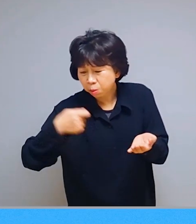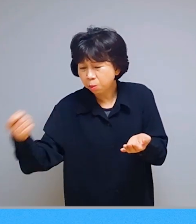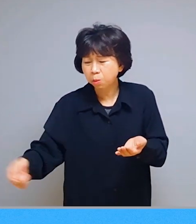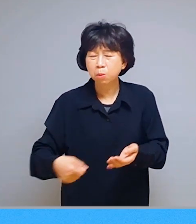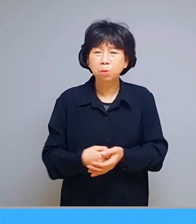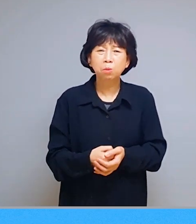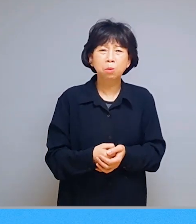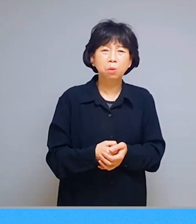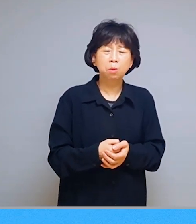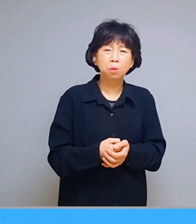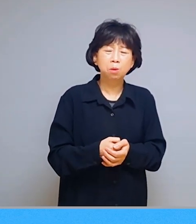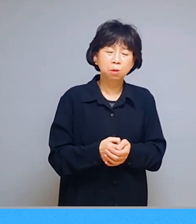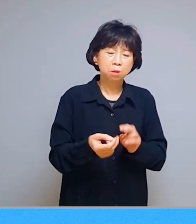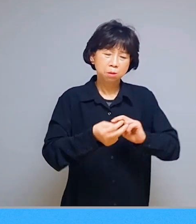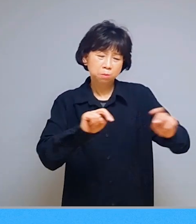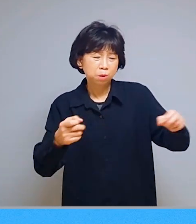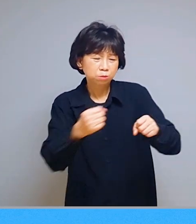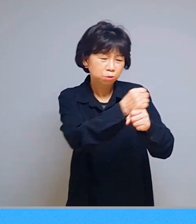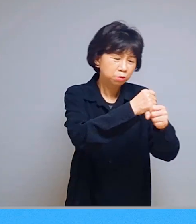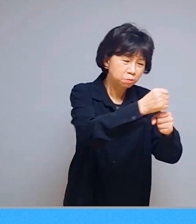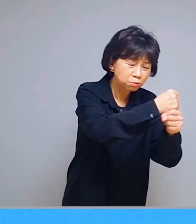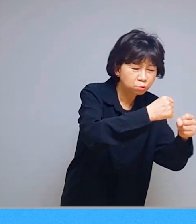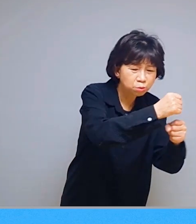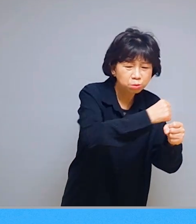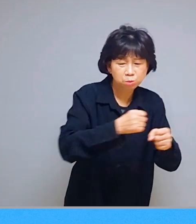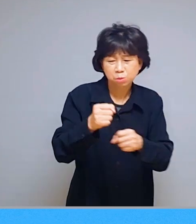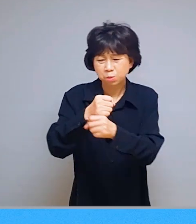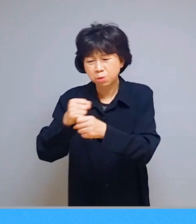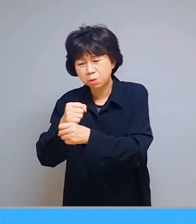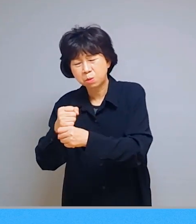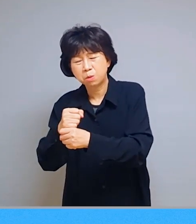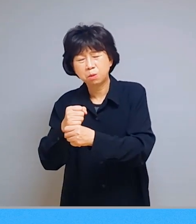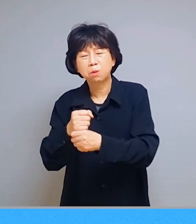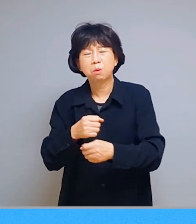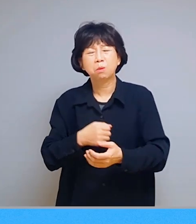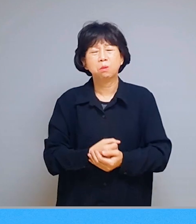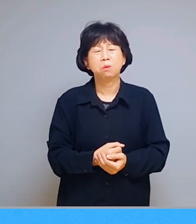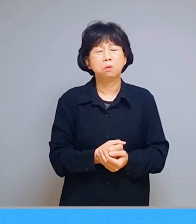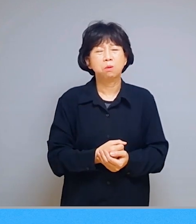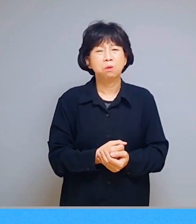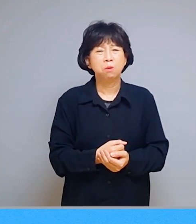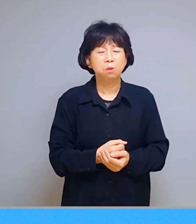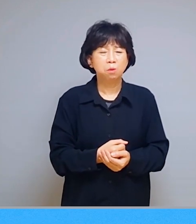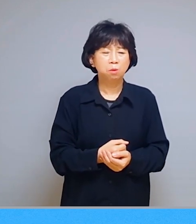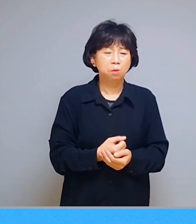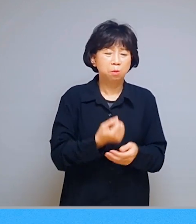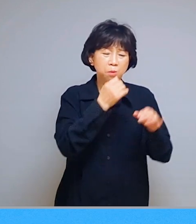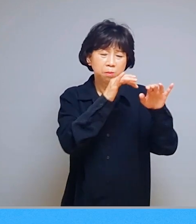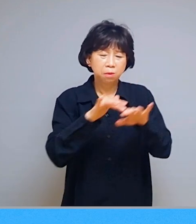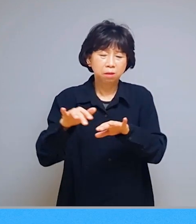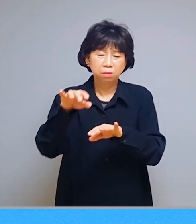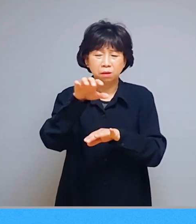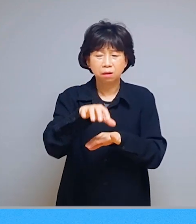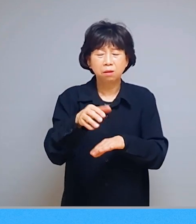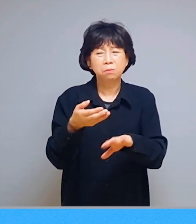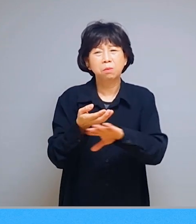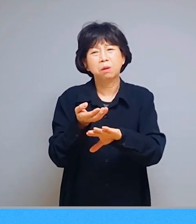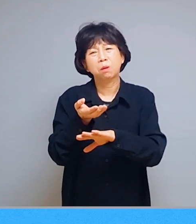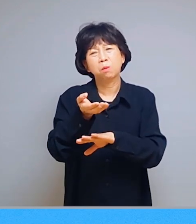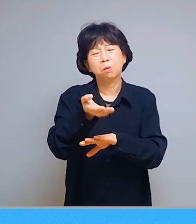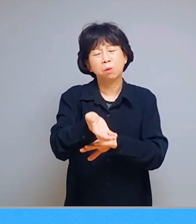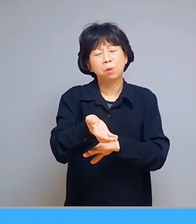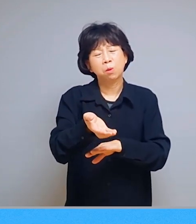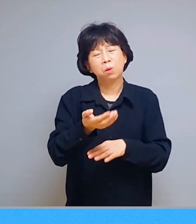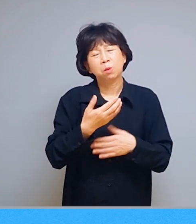선체를 동여매는 응급조치를 했지만 소용이 없습니다. 바다 한가운데서 표류하고 있는